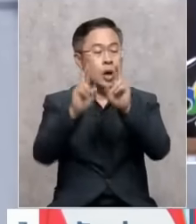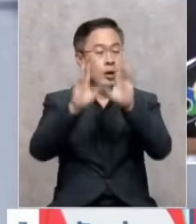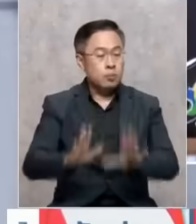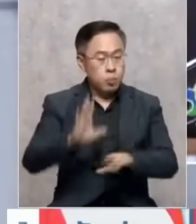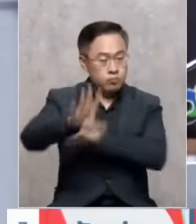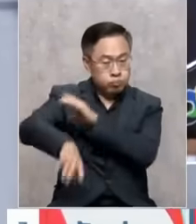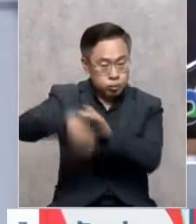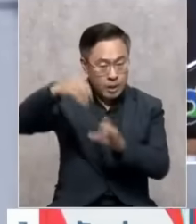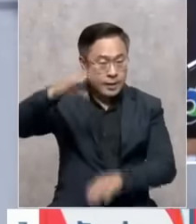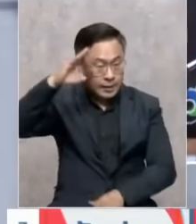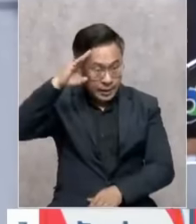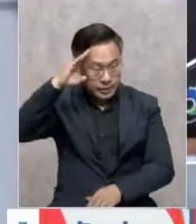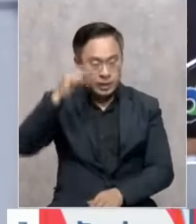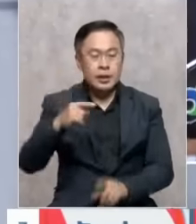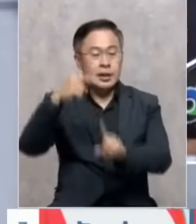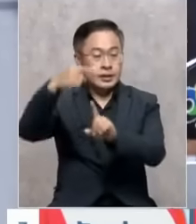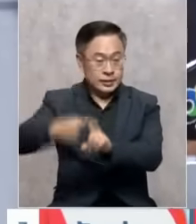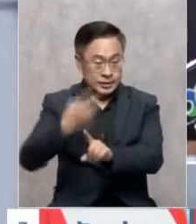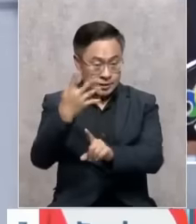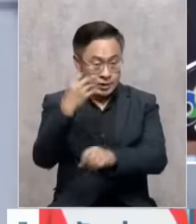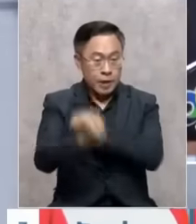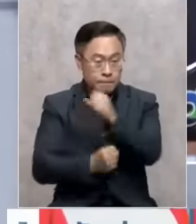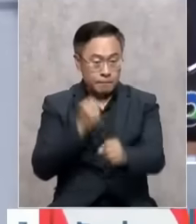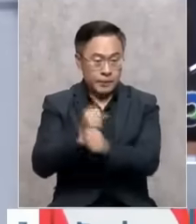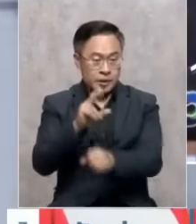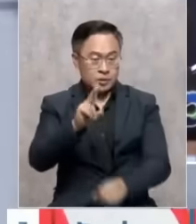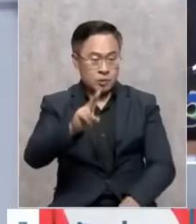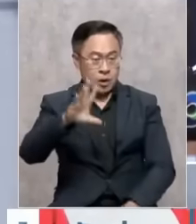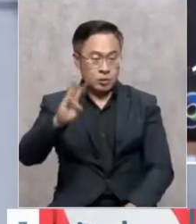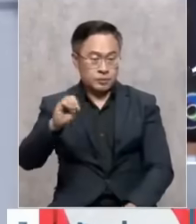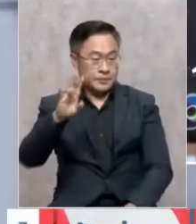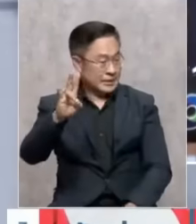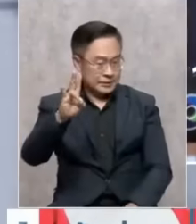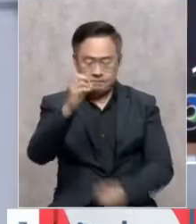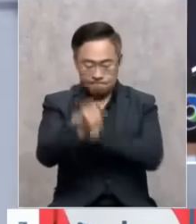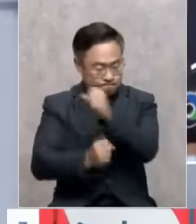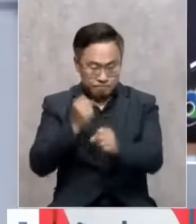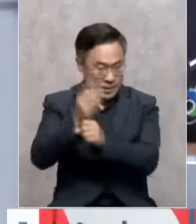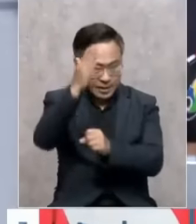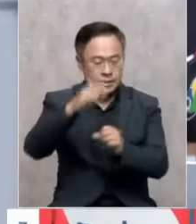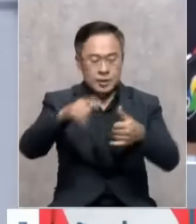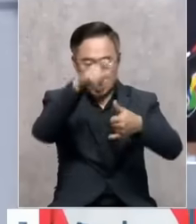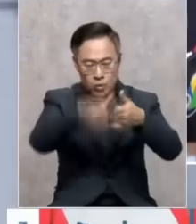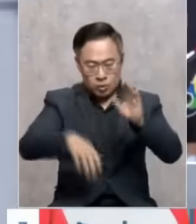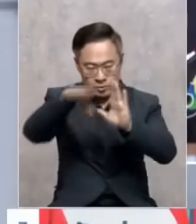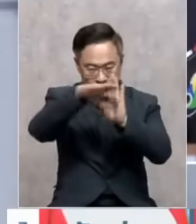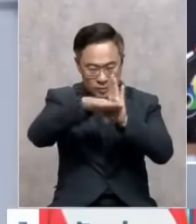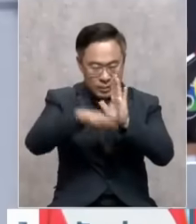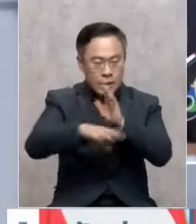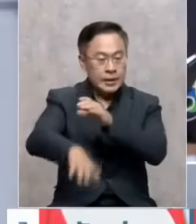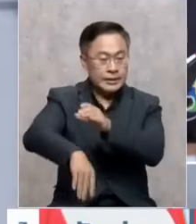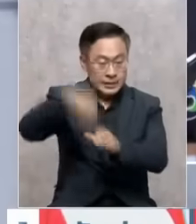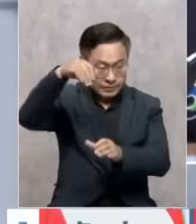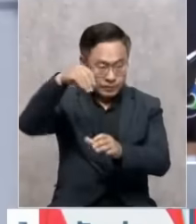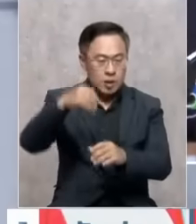ารเนี่ยนะเมษายนปีหน้าเลยครับเกณฑ์ทหารในครั้งหนึ่งจะเห็นว่าเกณฑ์เนี่ยลดลงอย่างแน่น อ นแล้วจะ